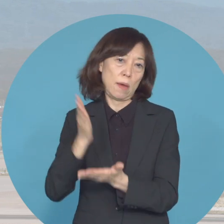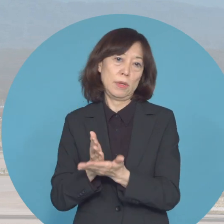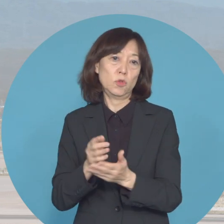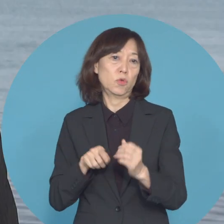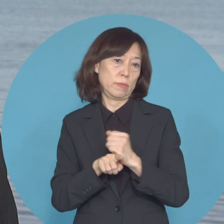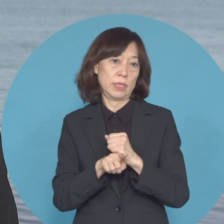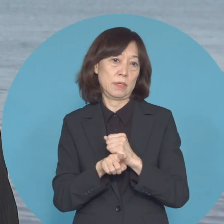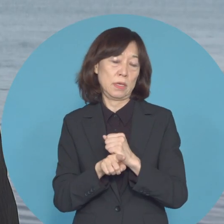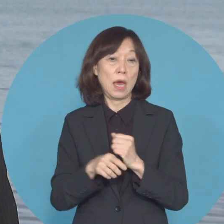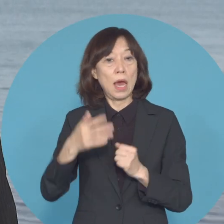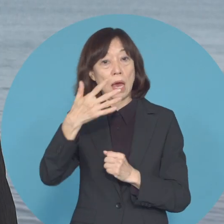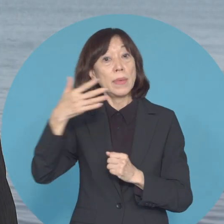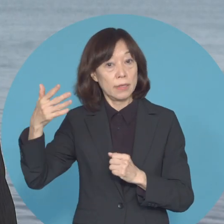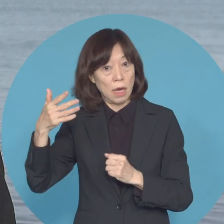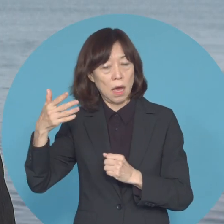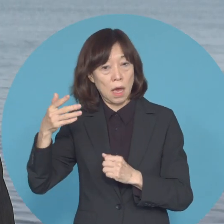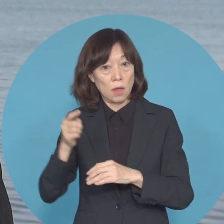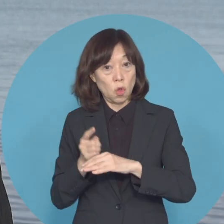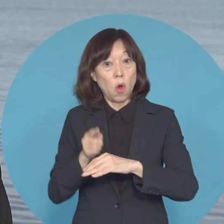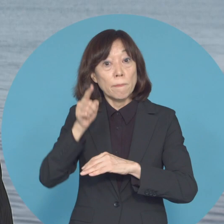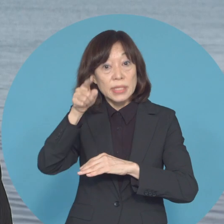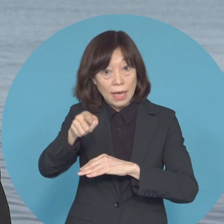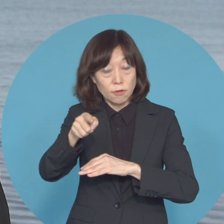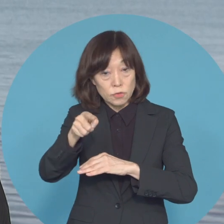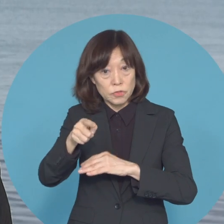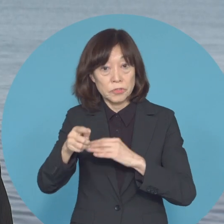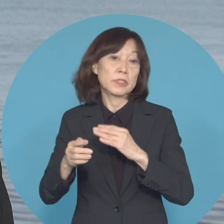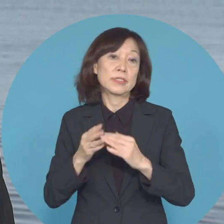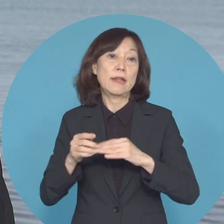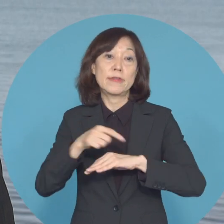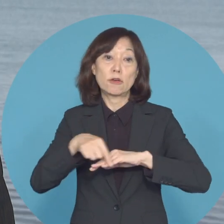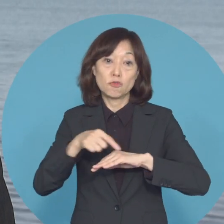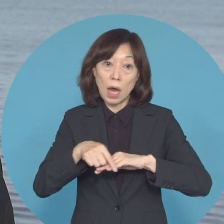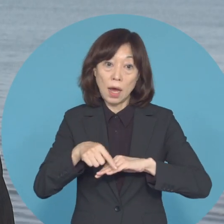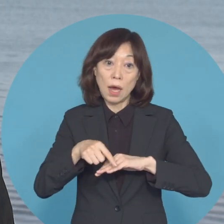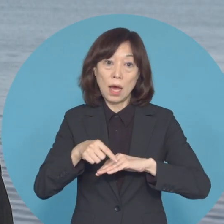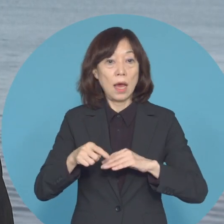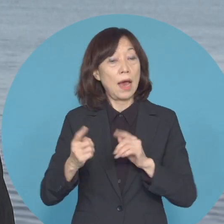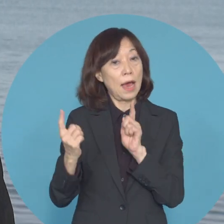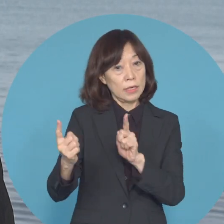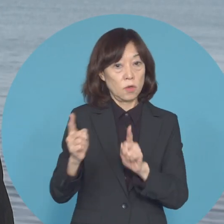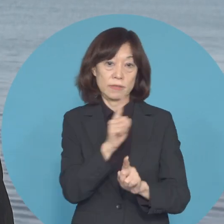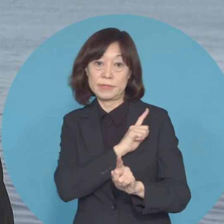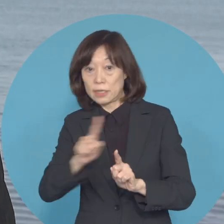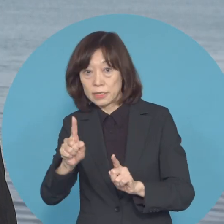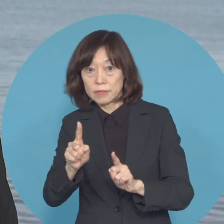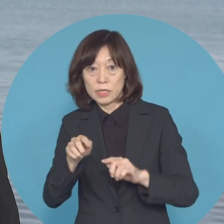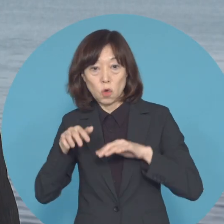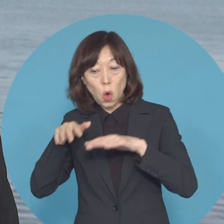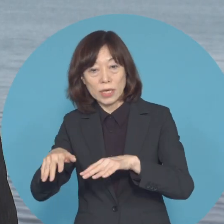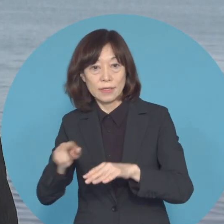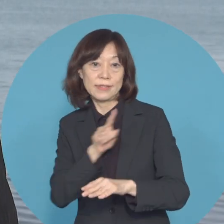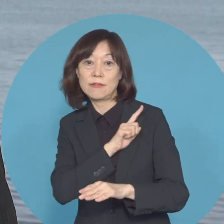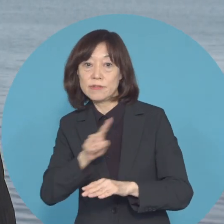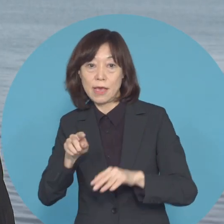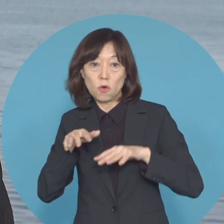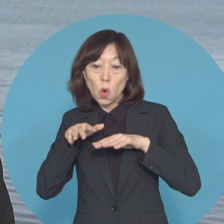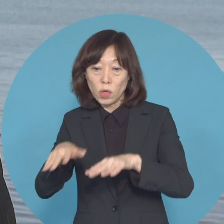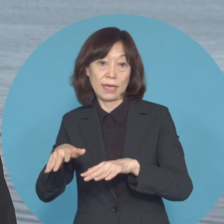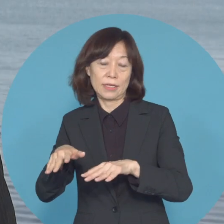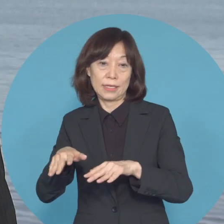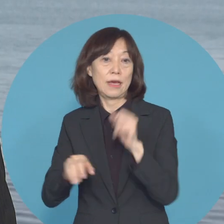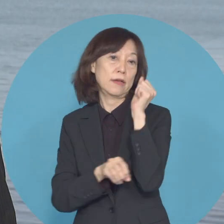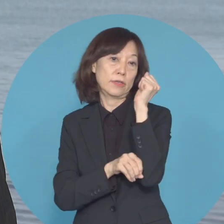。アメリカのミサイル戦略は、相手より先に攻撃する先制攻撃